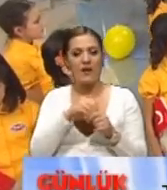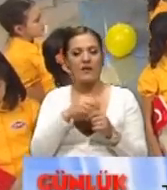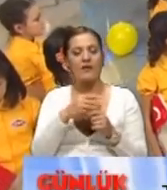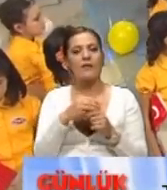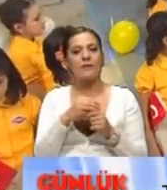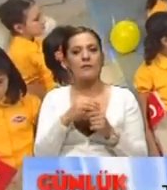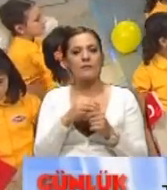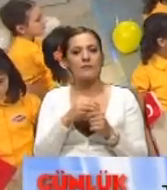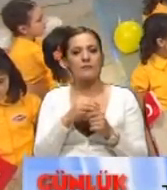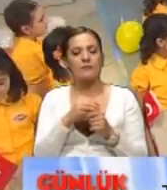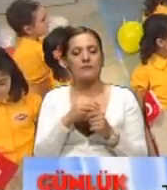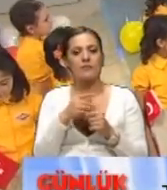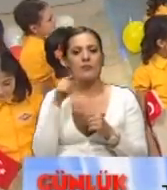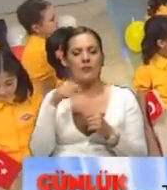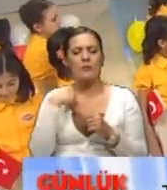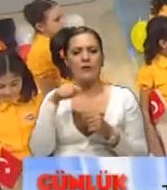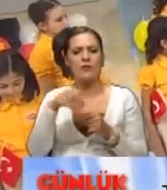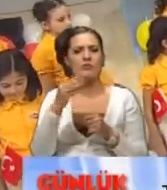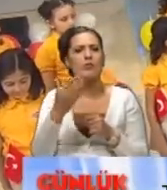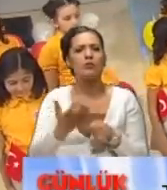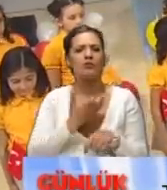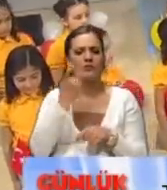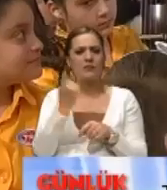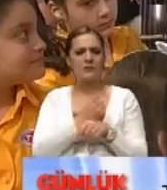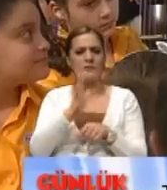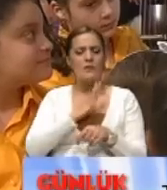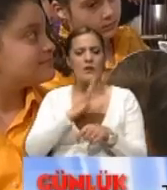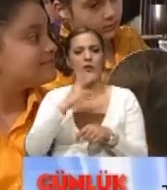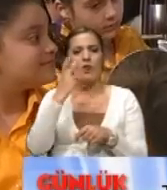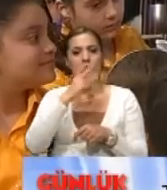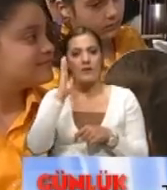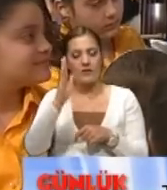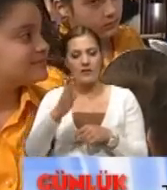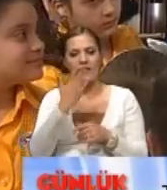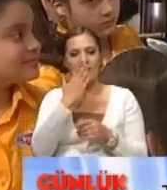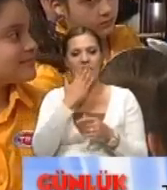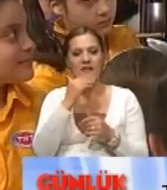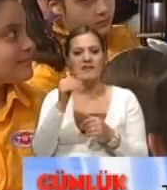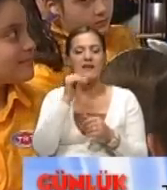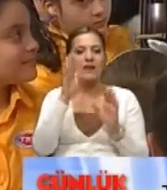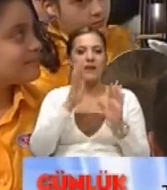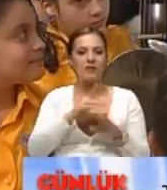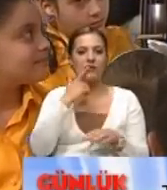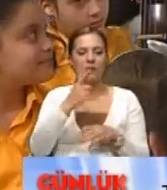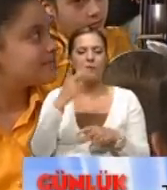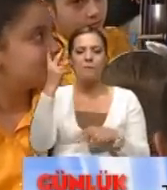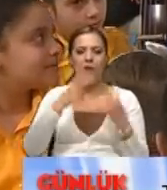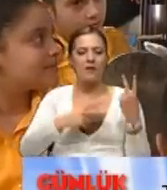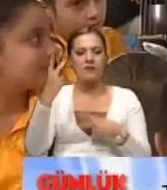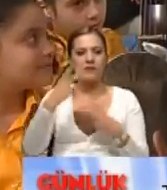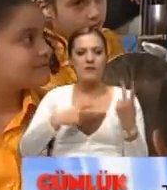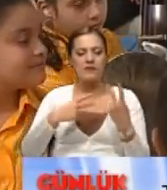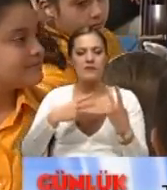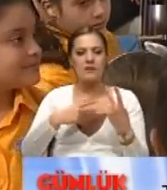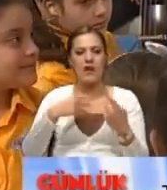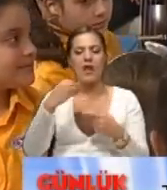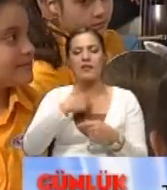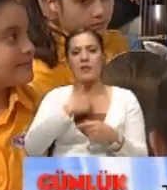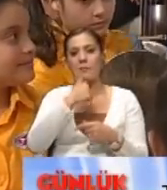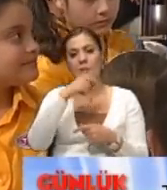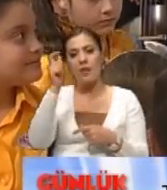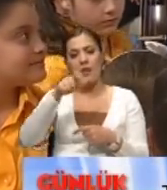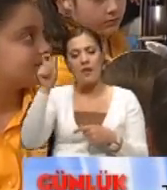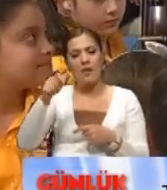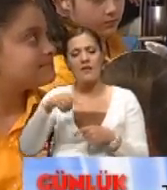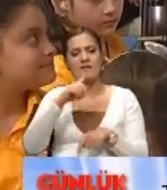maalesef ben ona çok üzülüyorum. İşte koroya gidiyorsa derslerinden geri kalacak diye bazı anne